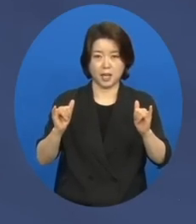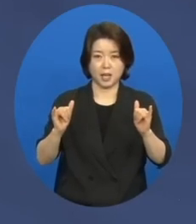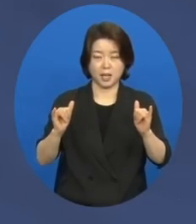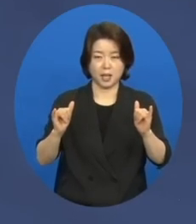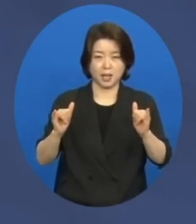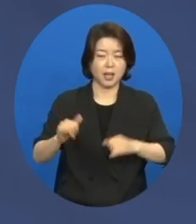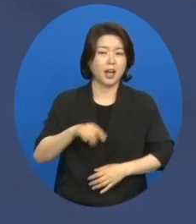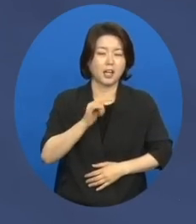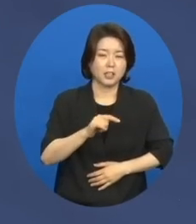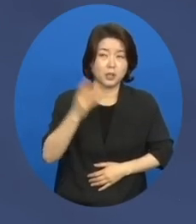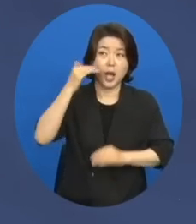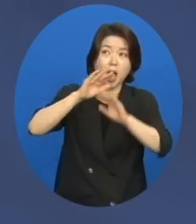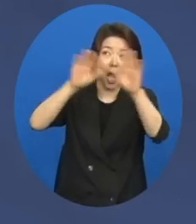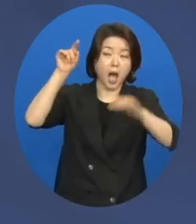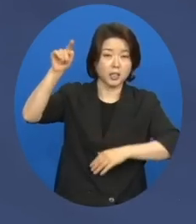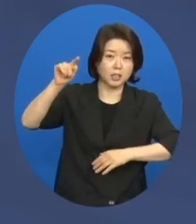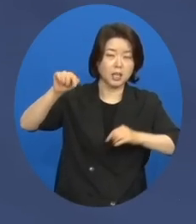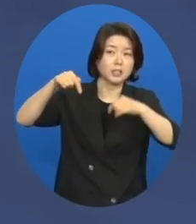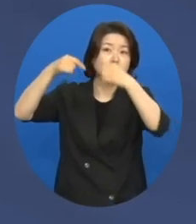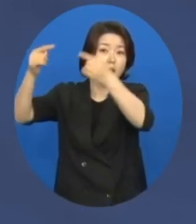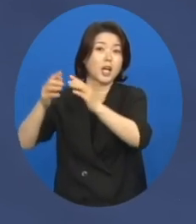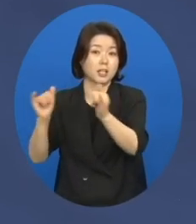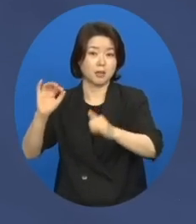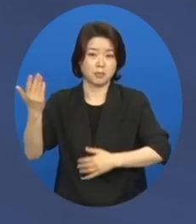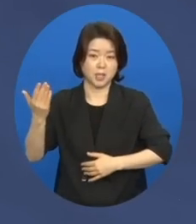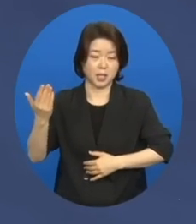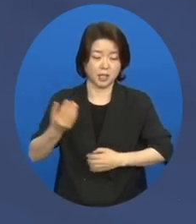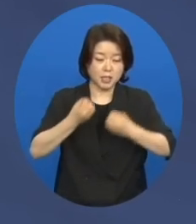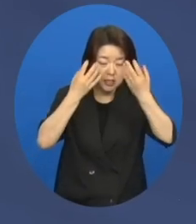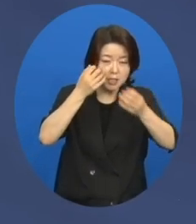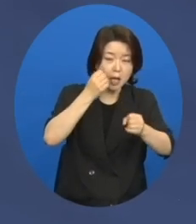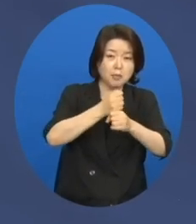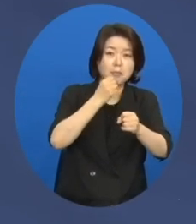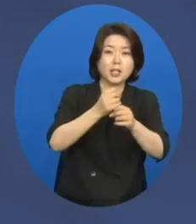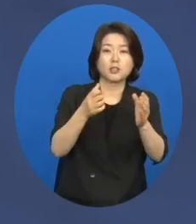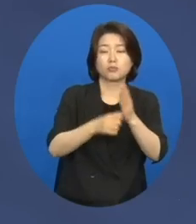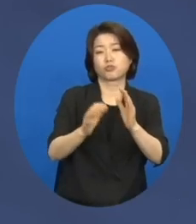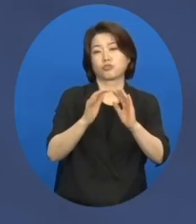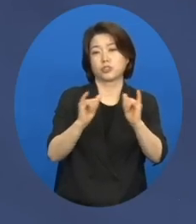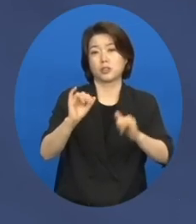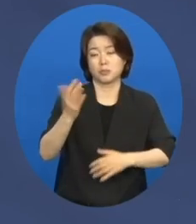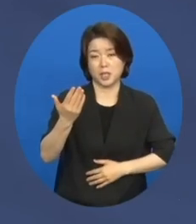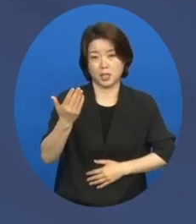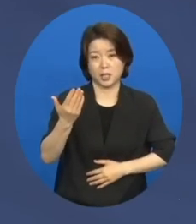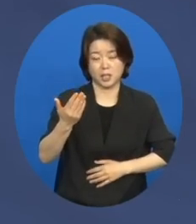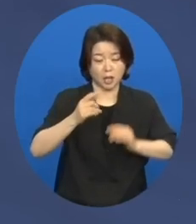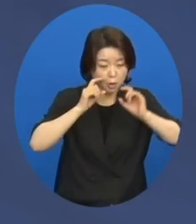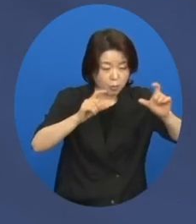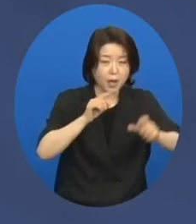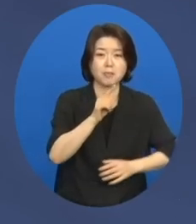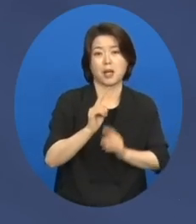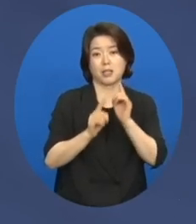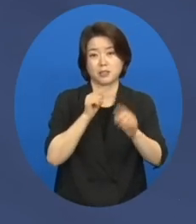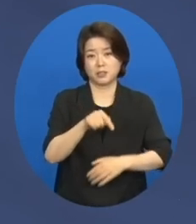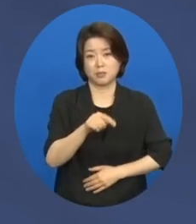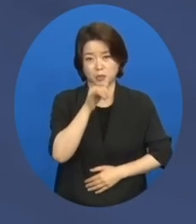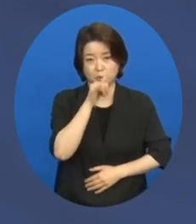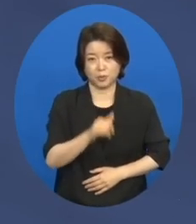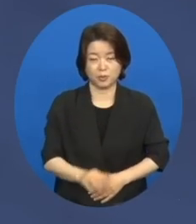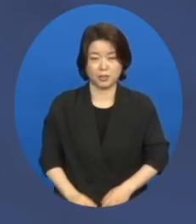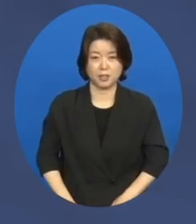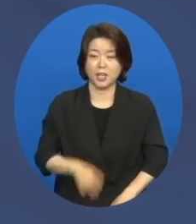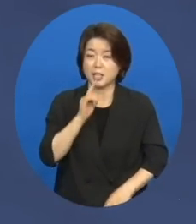하늘에 하늘나라의 사람이 될 수 있고 새 피조물이 될 수 있다고 선언해 준 바로 그 말씀입니다. 이